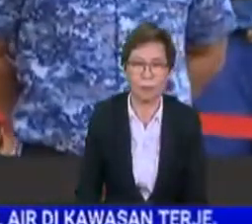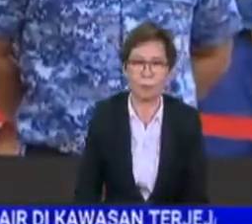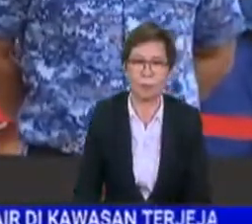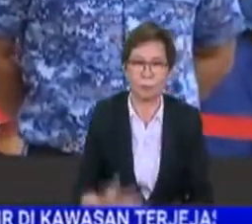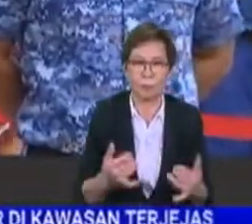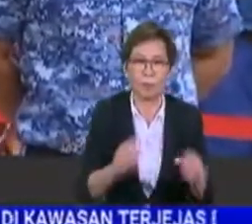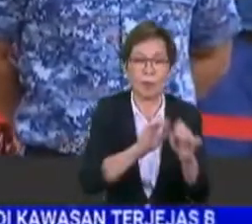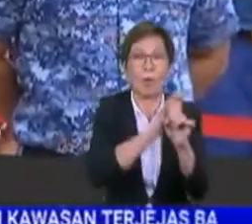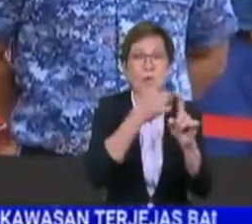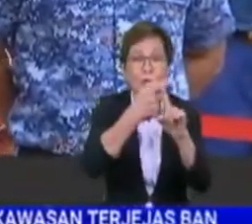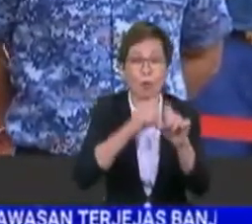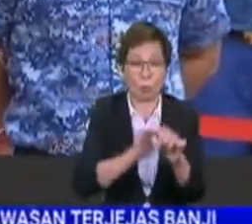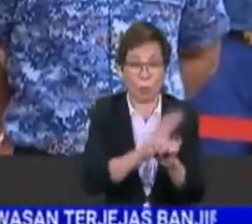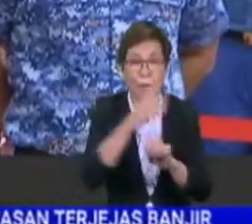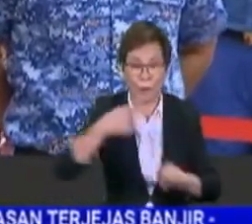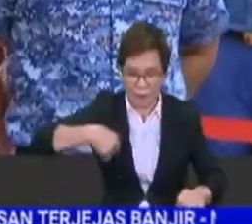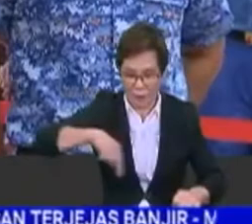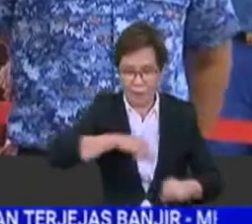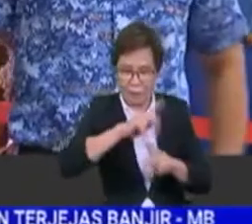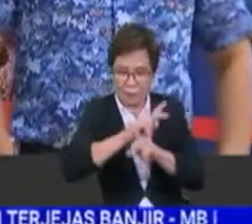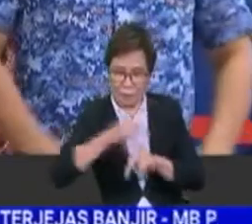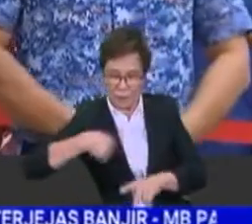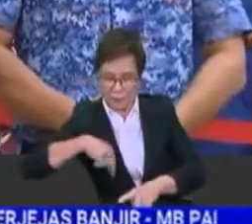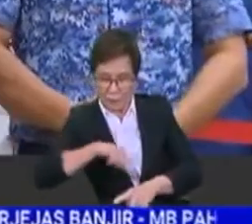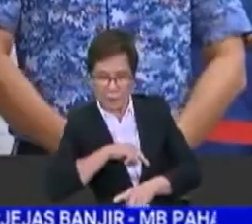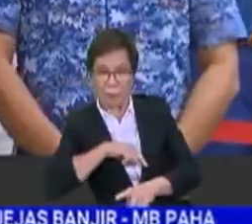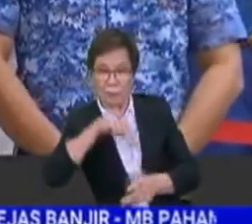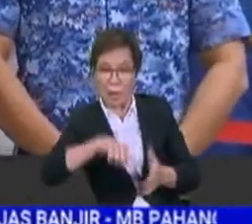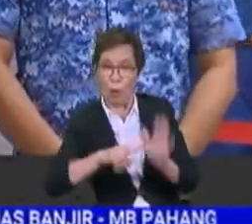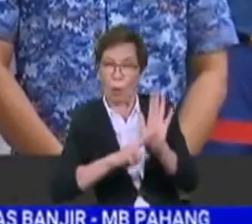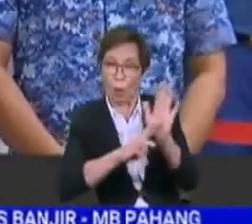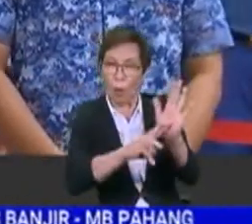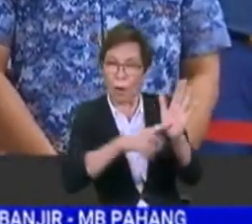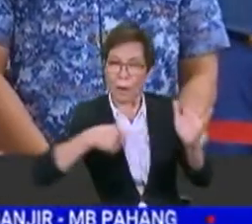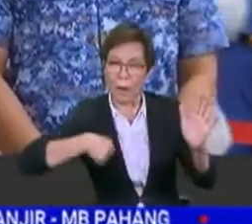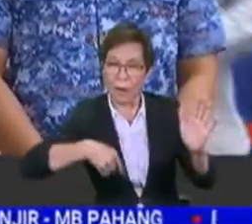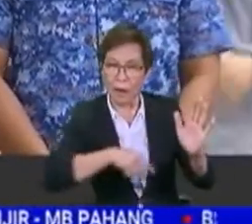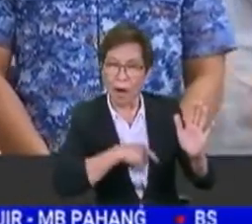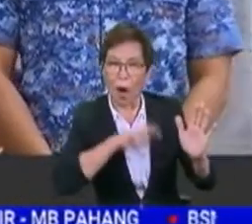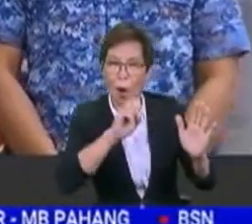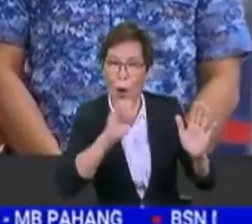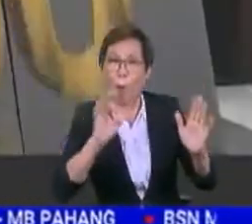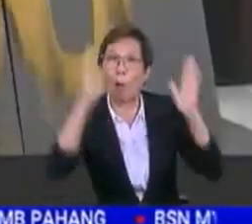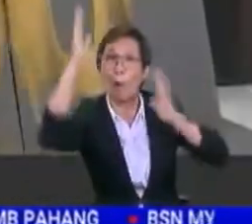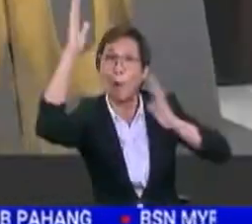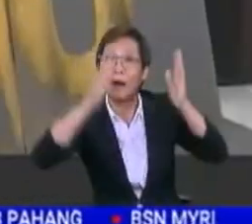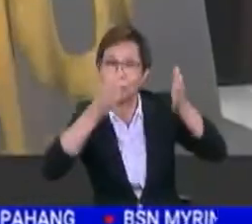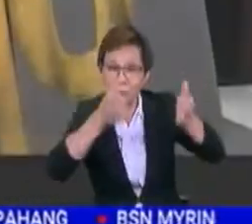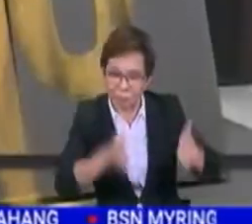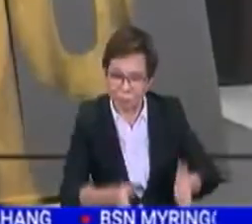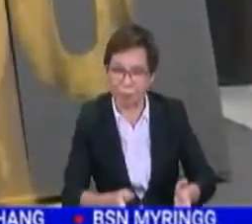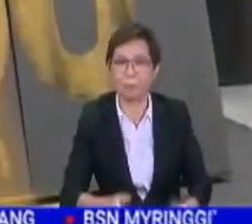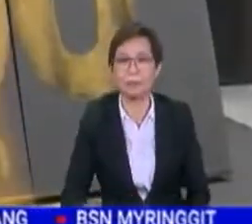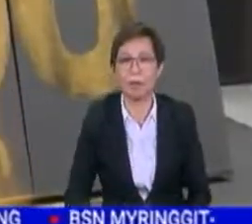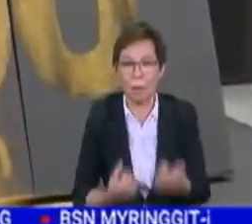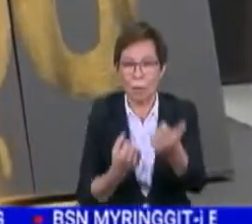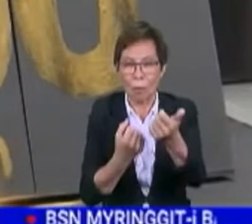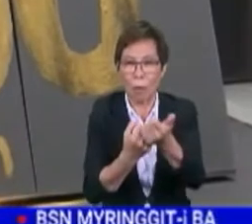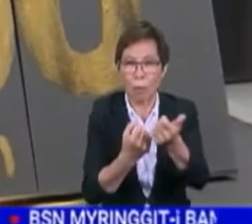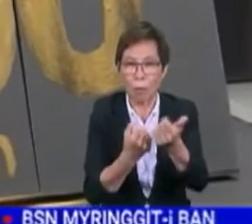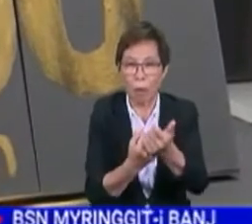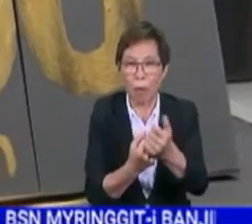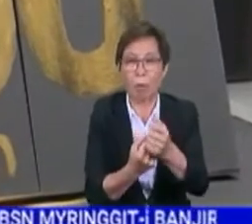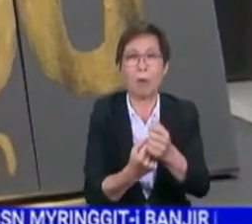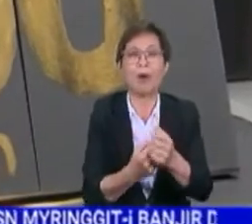pandemic, Kita Jaga Kita, is truly what represents us, the spirit of Malaysian people. Sumbangan turut